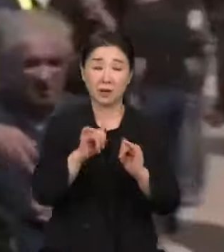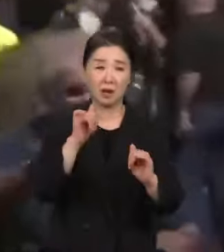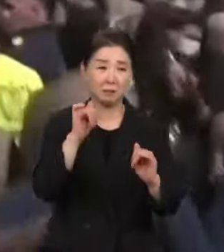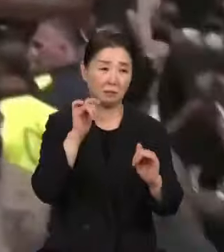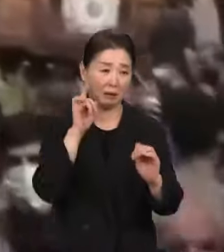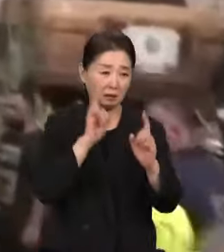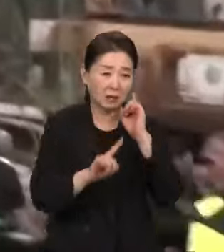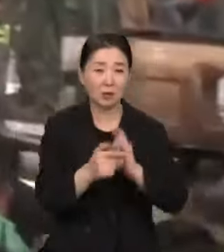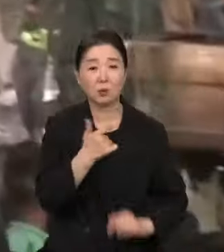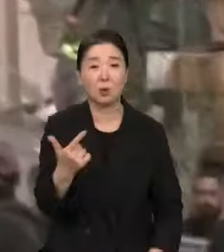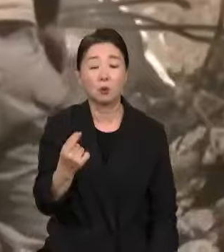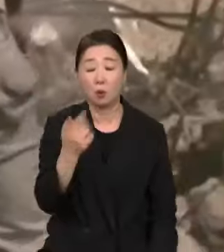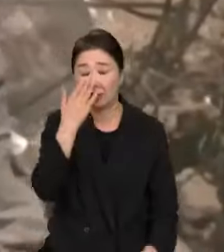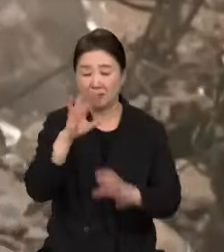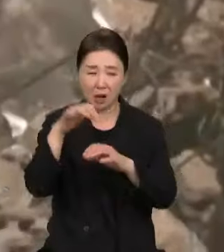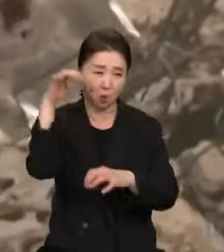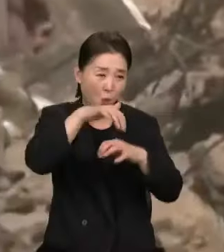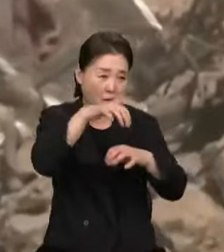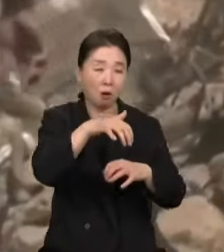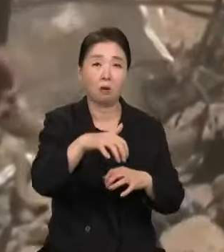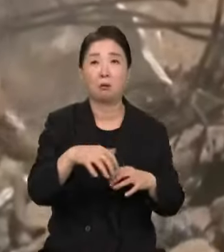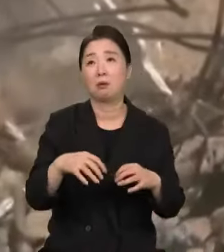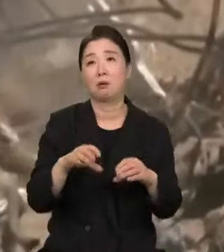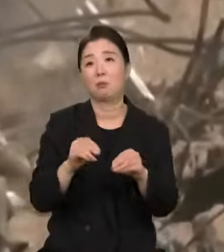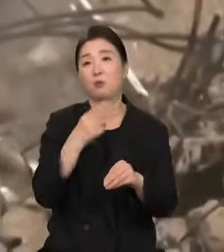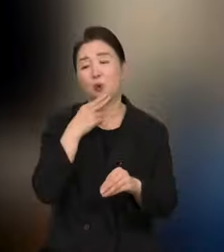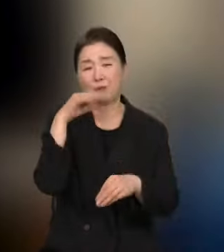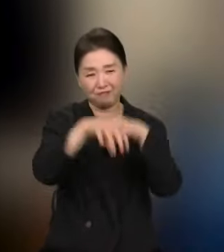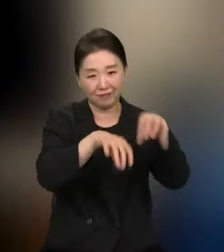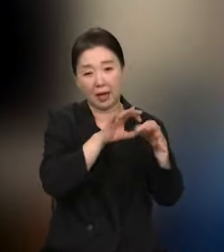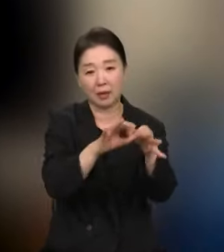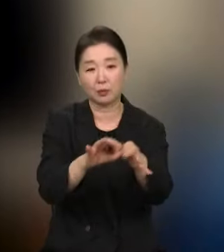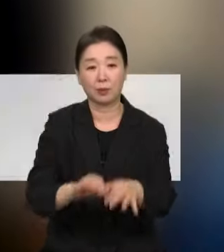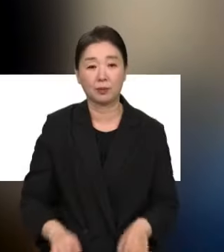크지만 이스라엘은 공격을 멈추지 않겠다는 입장입니다